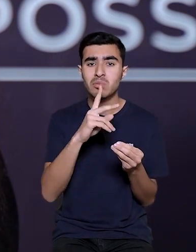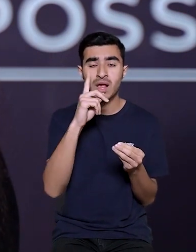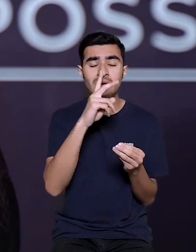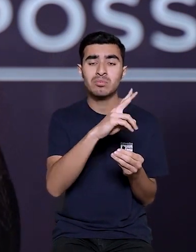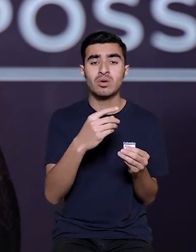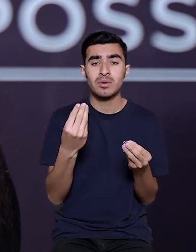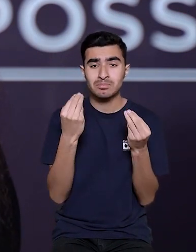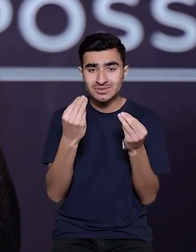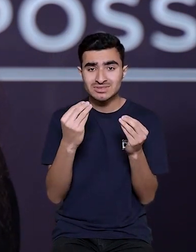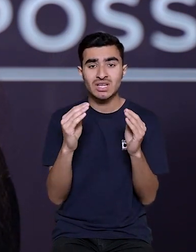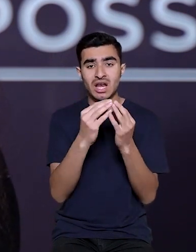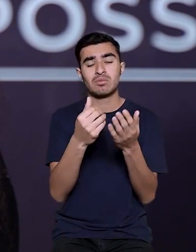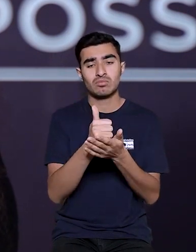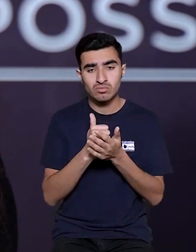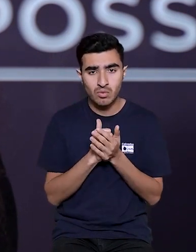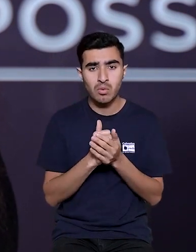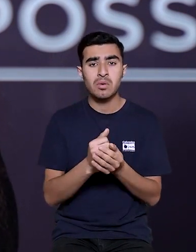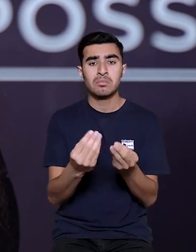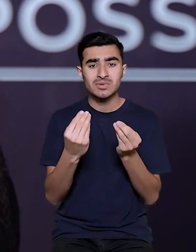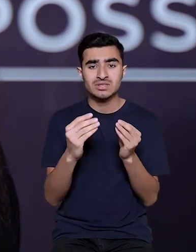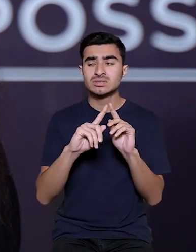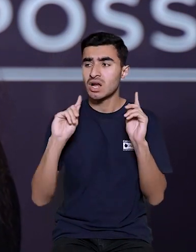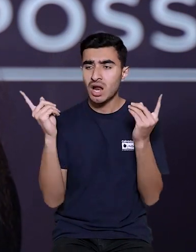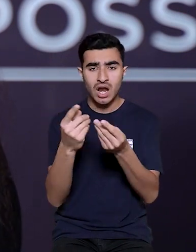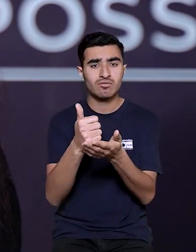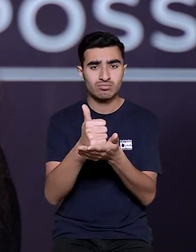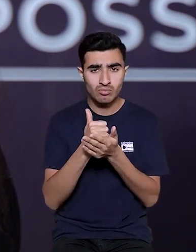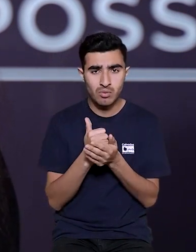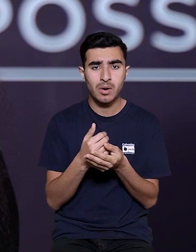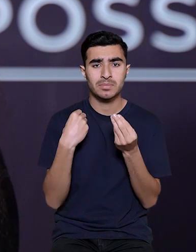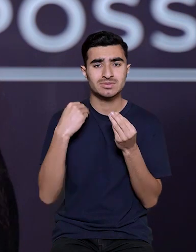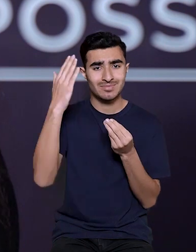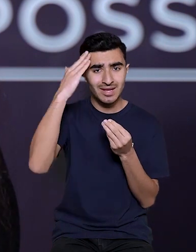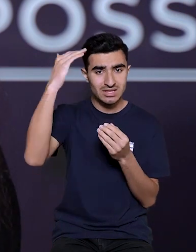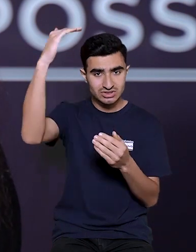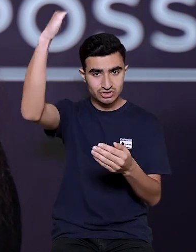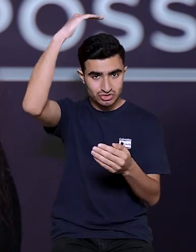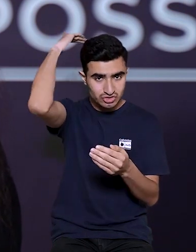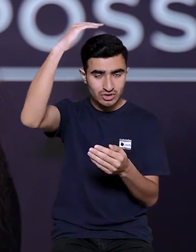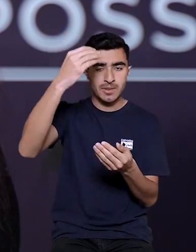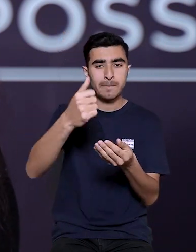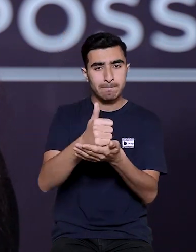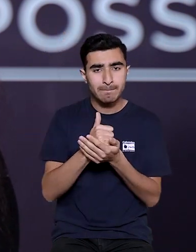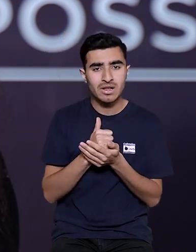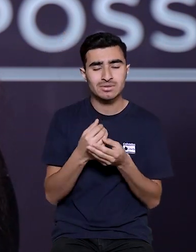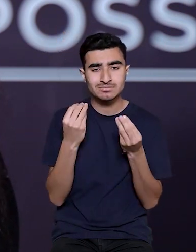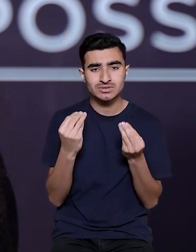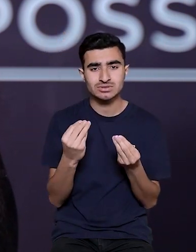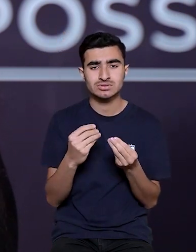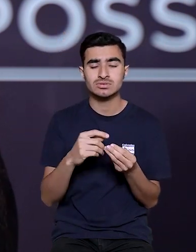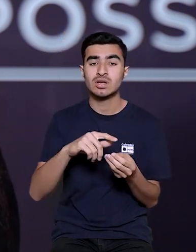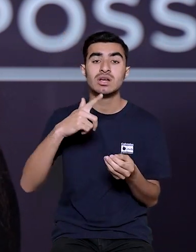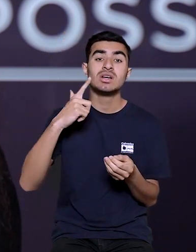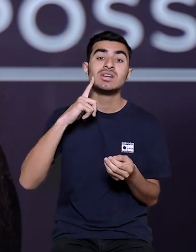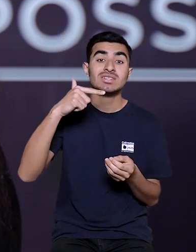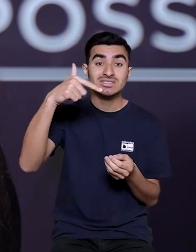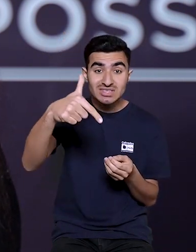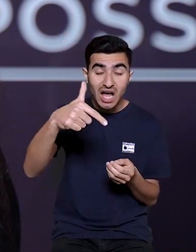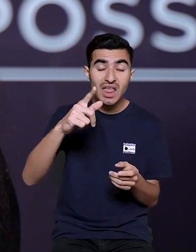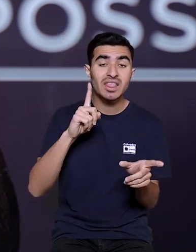हमें घर दें, हमें 4 दीवारी दें, हमारे सरों पे छत दें। 7 साल के बच्चे बेघर